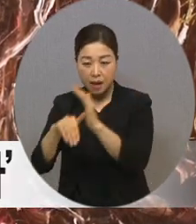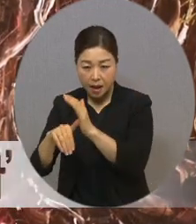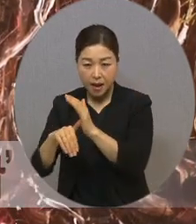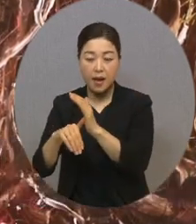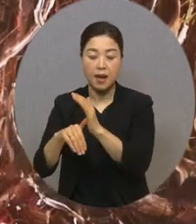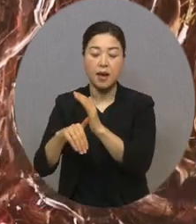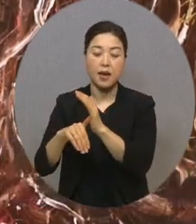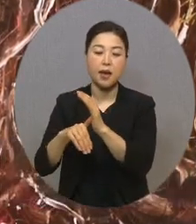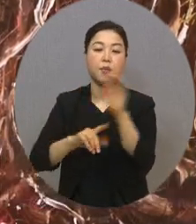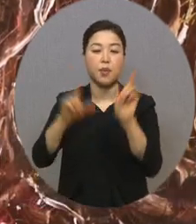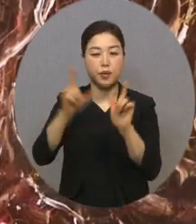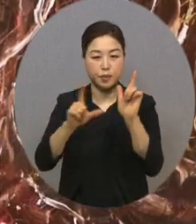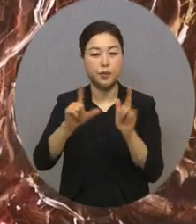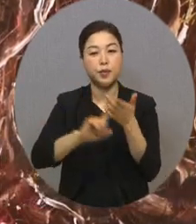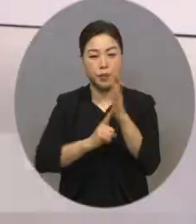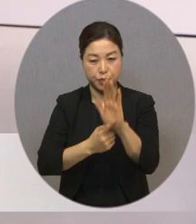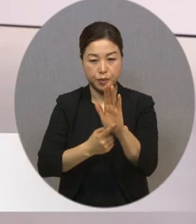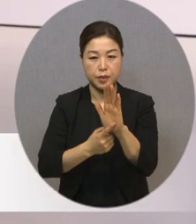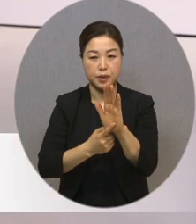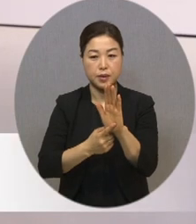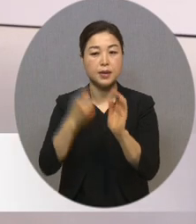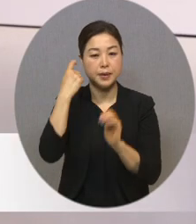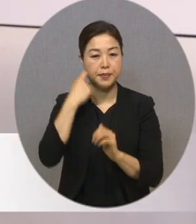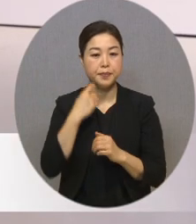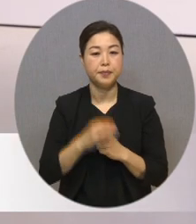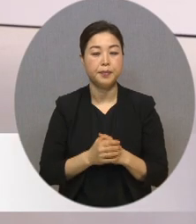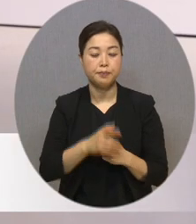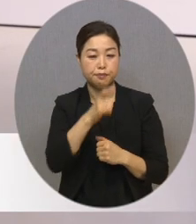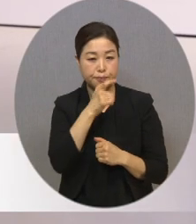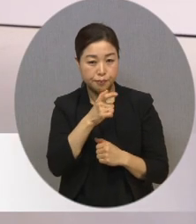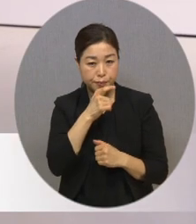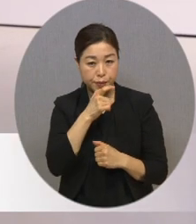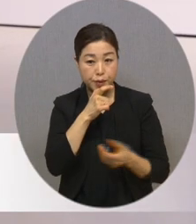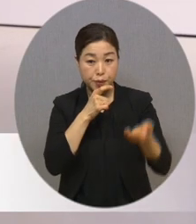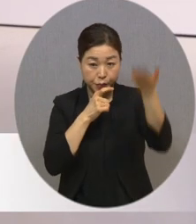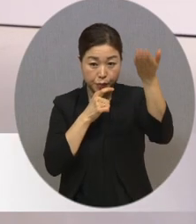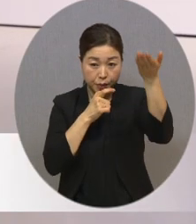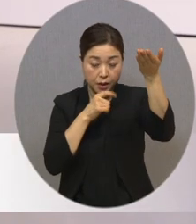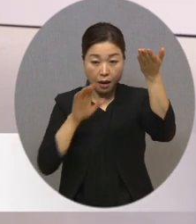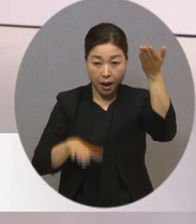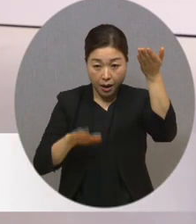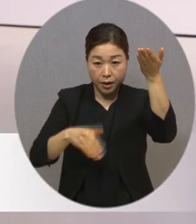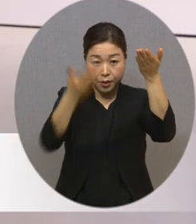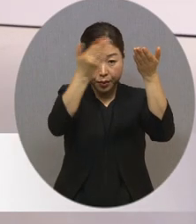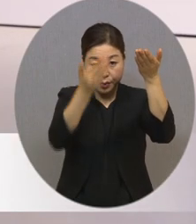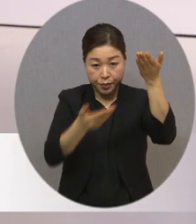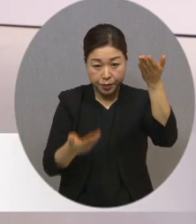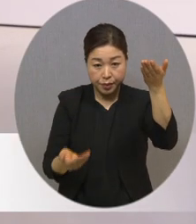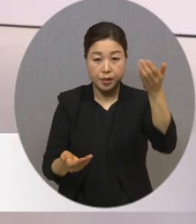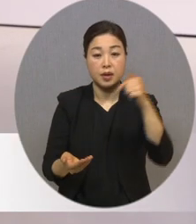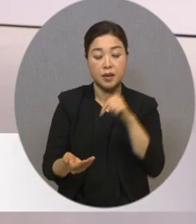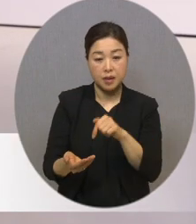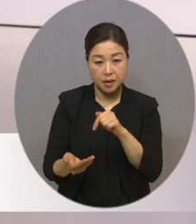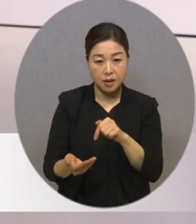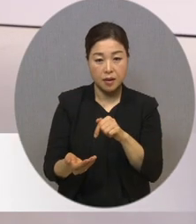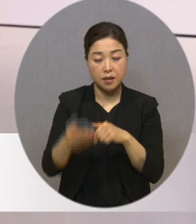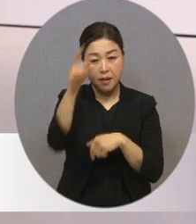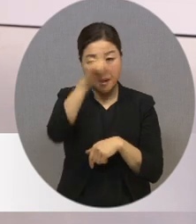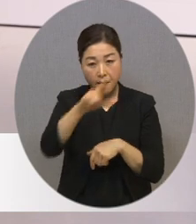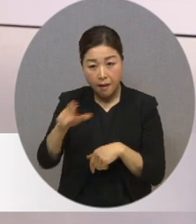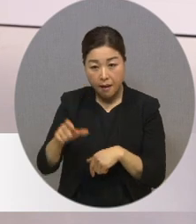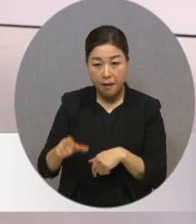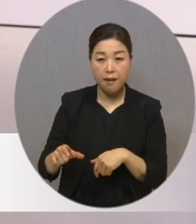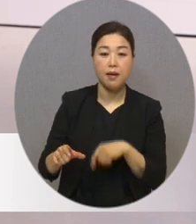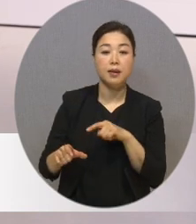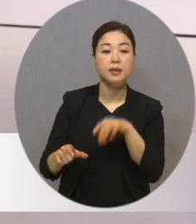것과 같습니다. 결국 물은 위에서 아래로 흘러서 결국 그 하나의 선을